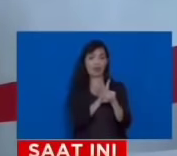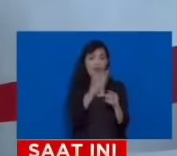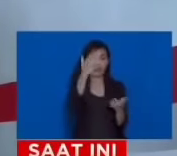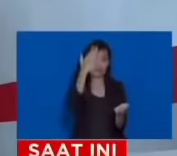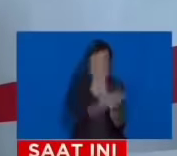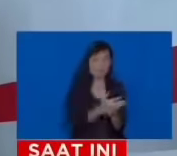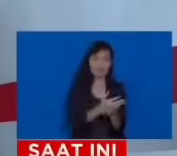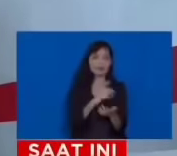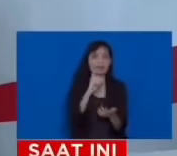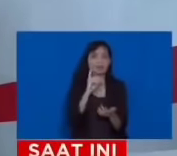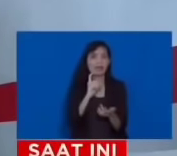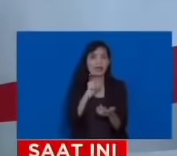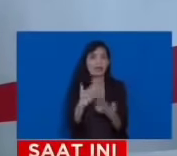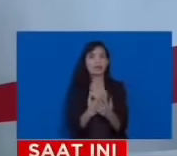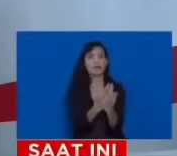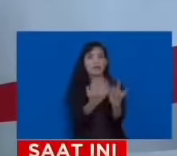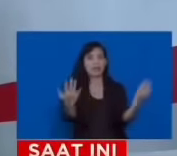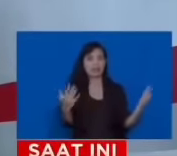di tengah-tengah masyarakat.